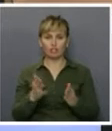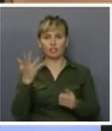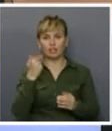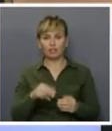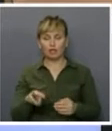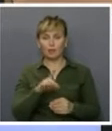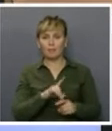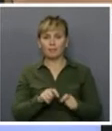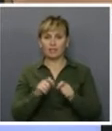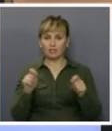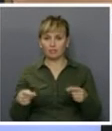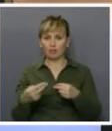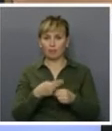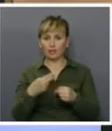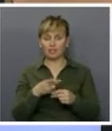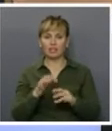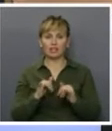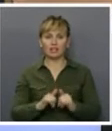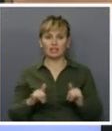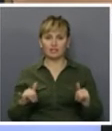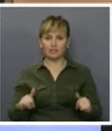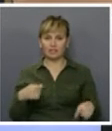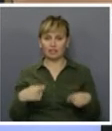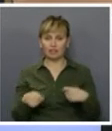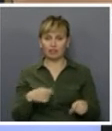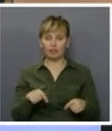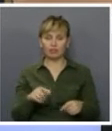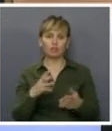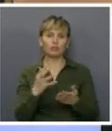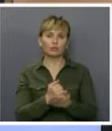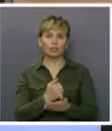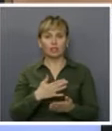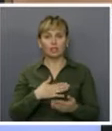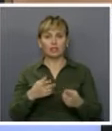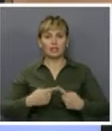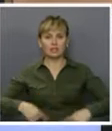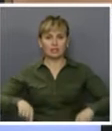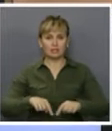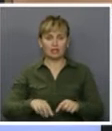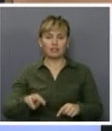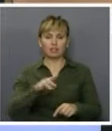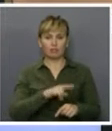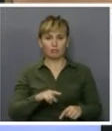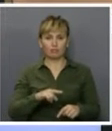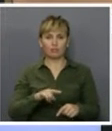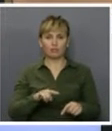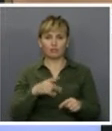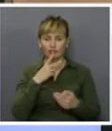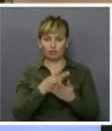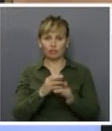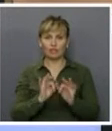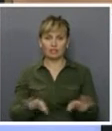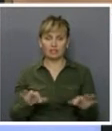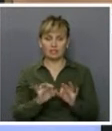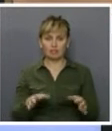мы создаем барьеры для развития торговли, здесь вступает наша ассоциация, мы выходим с разъяснениями и